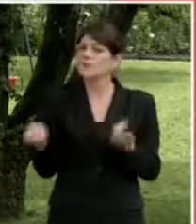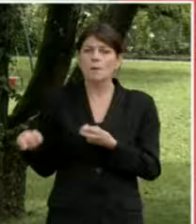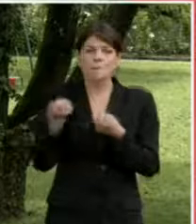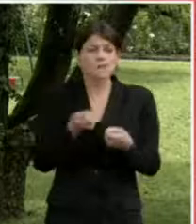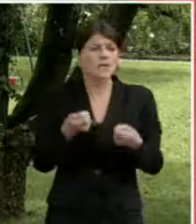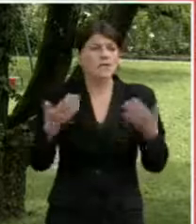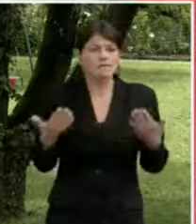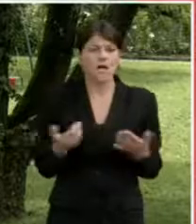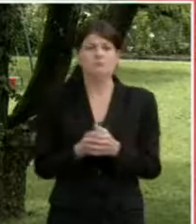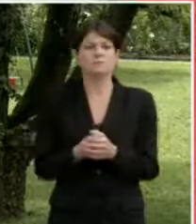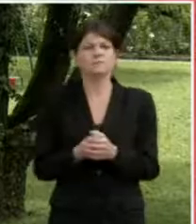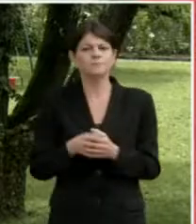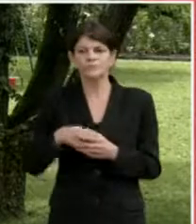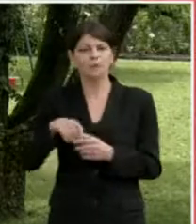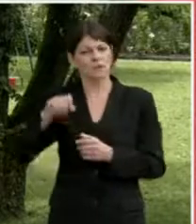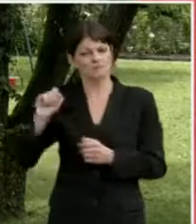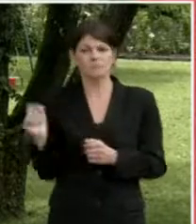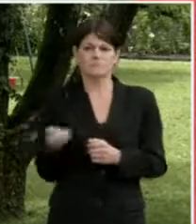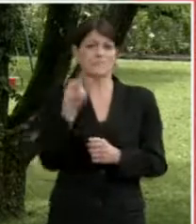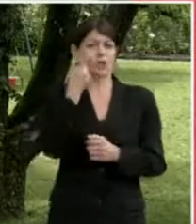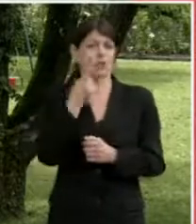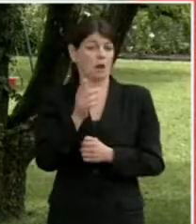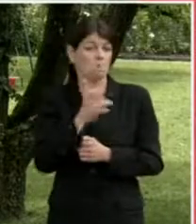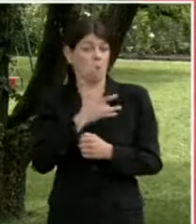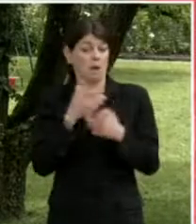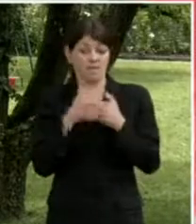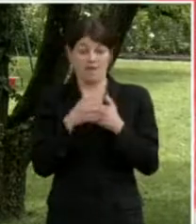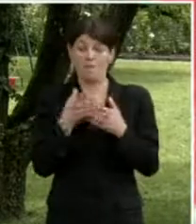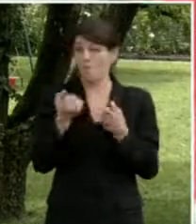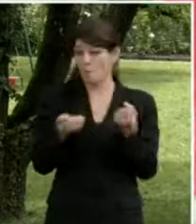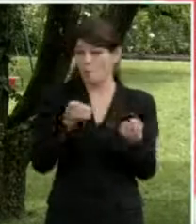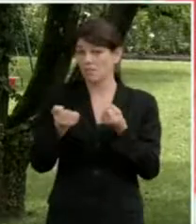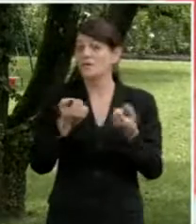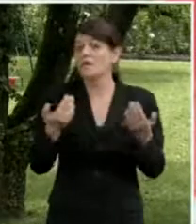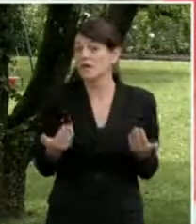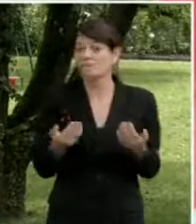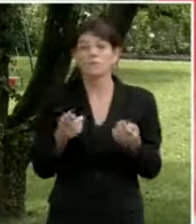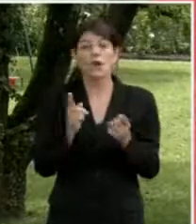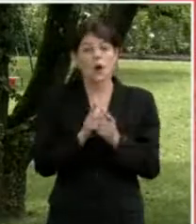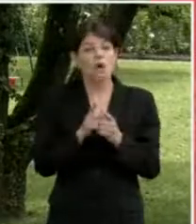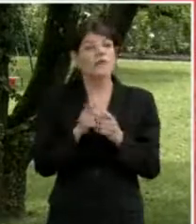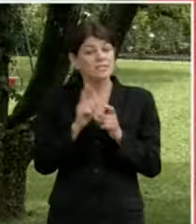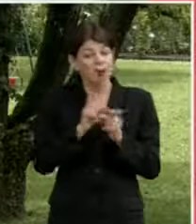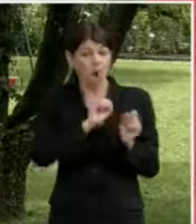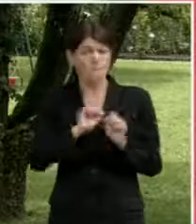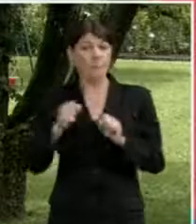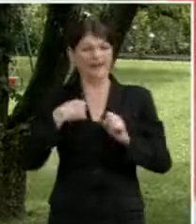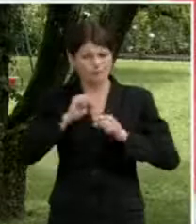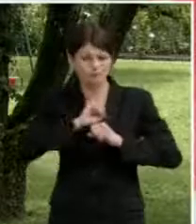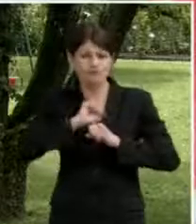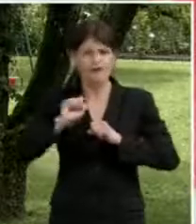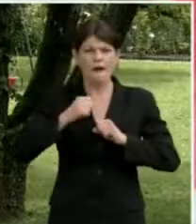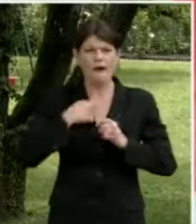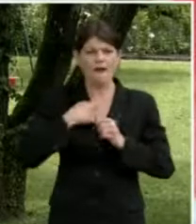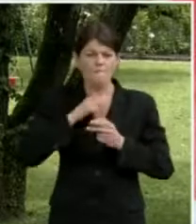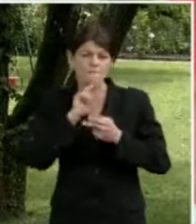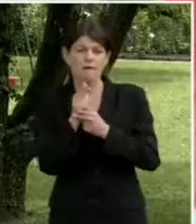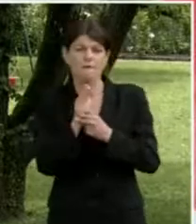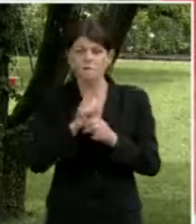zu einer ausgeprägten Bürgernähe der Politik und sie erlaubt dort schnelles Handeln,